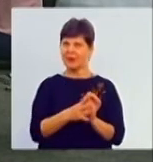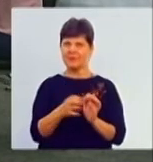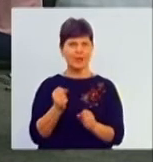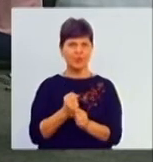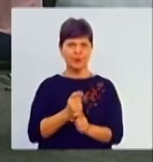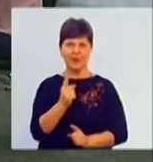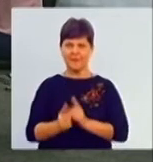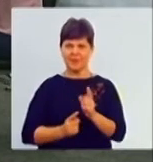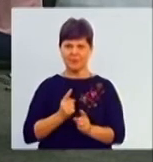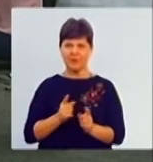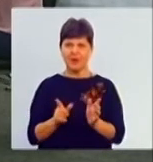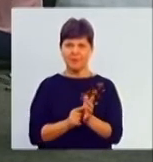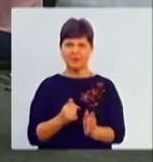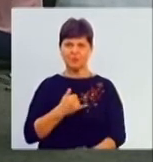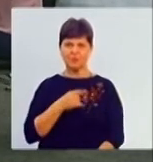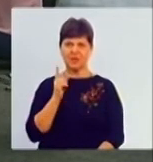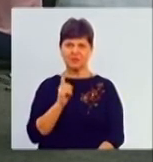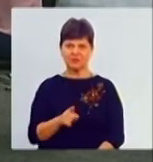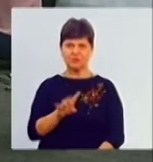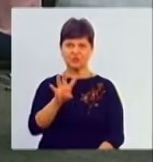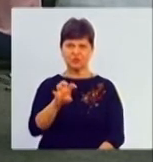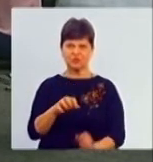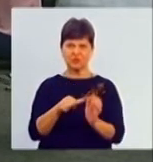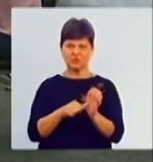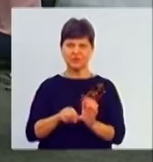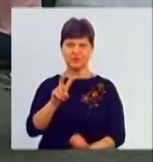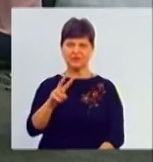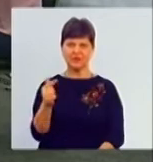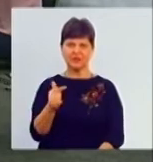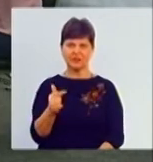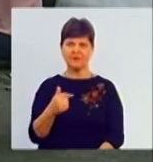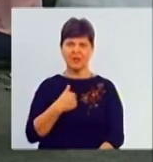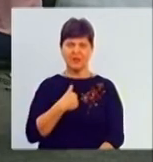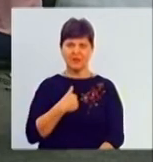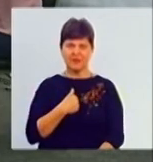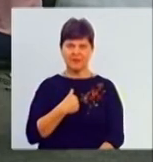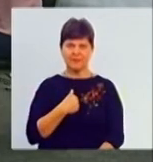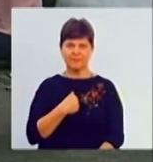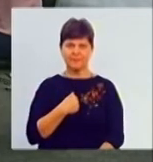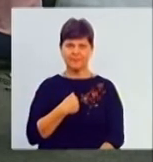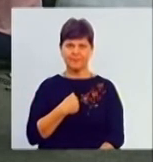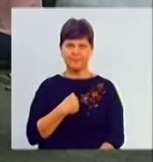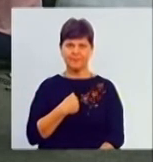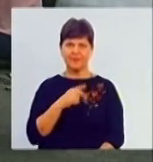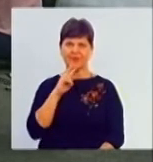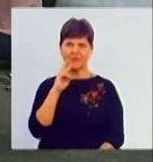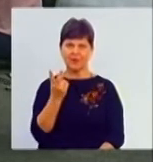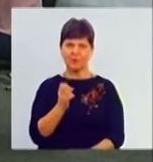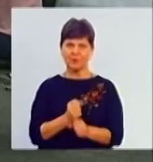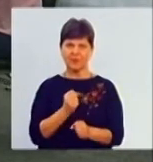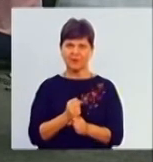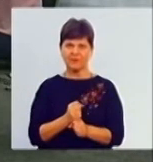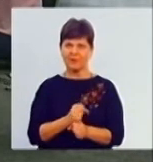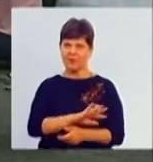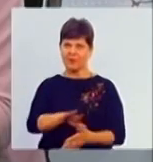перерахунка. Пенсія у мене 1462 гривні. Так як я 2 роки попрацювала, до цієї пори